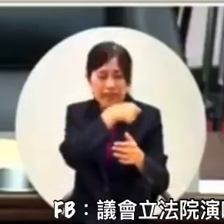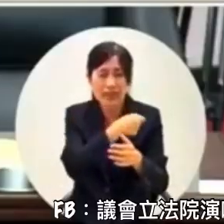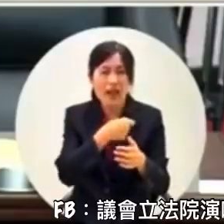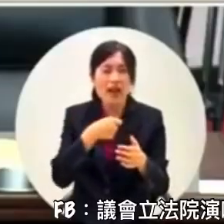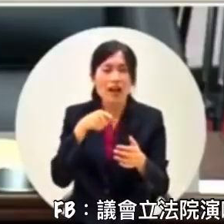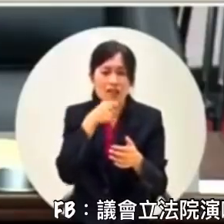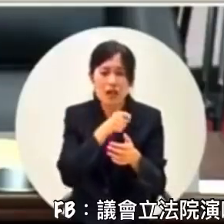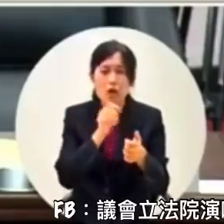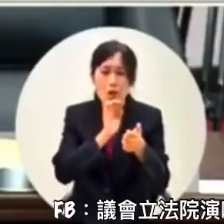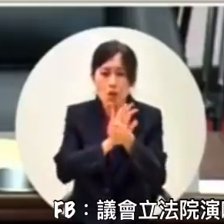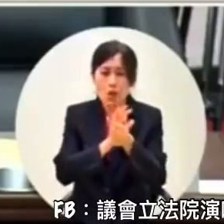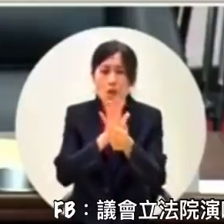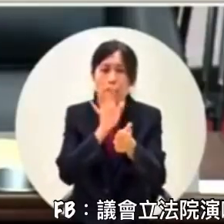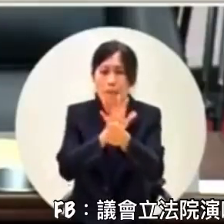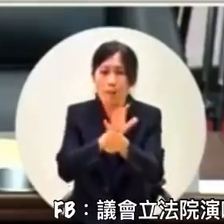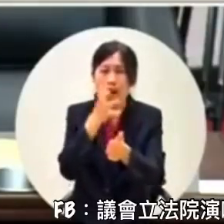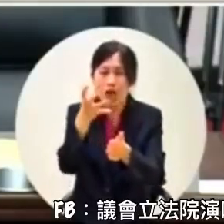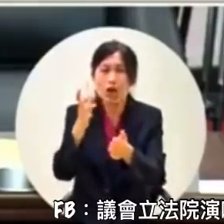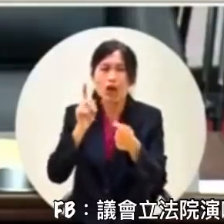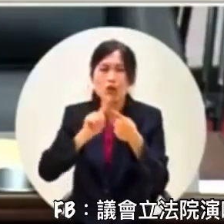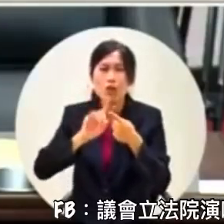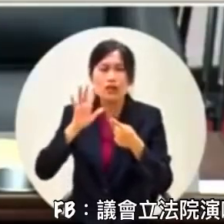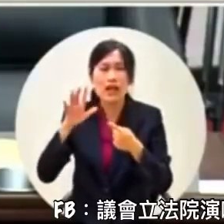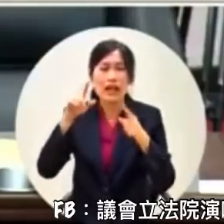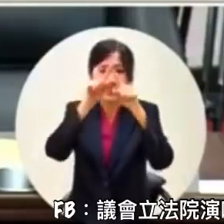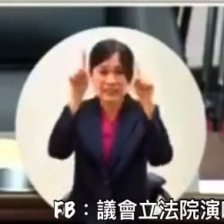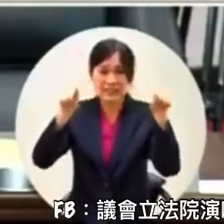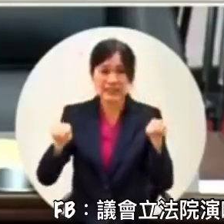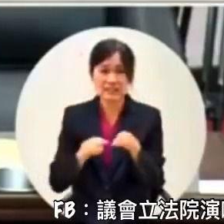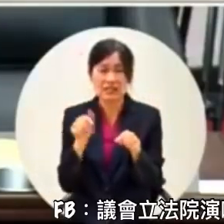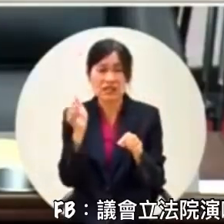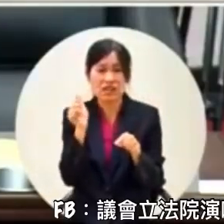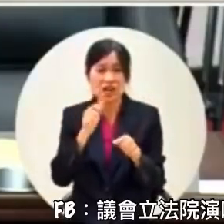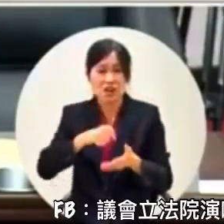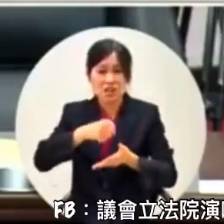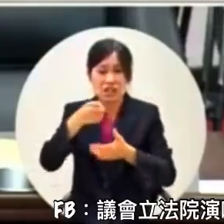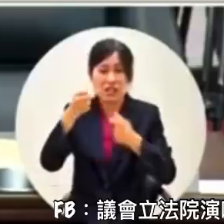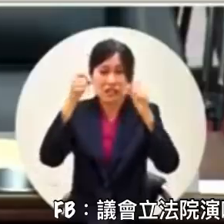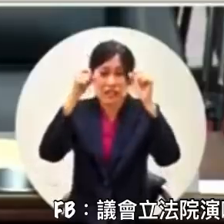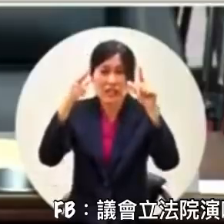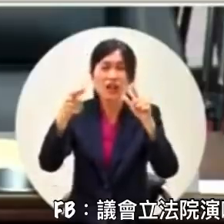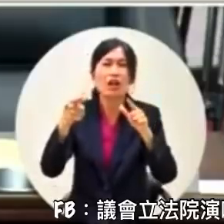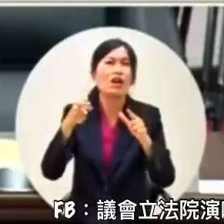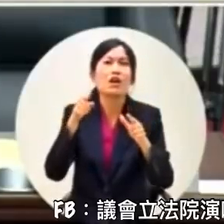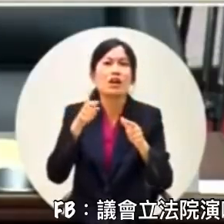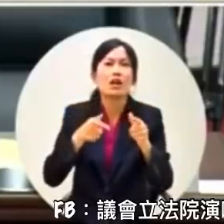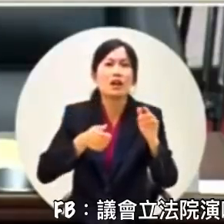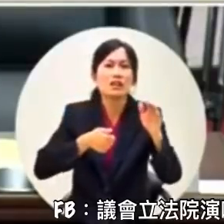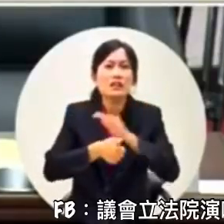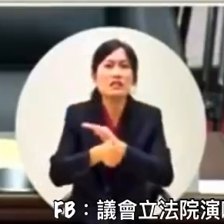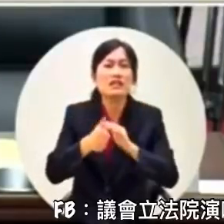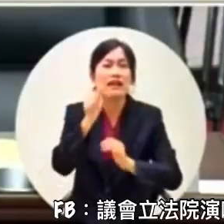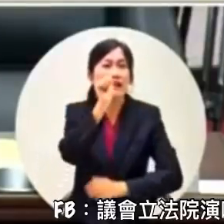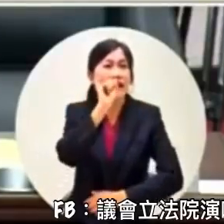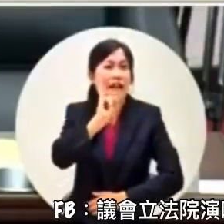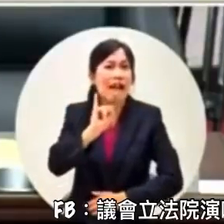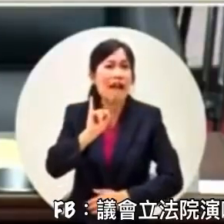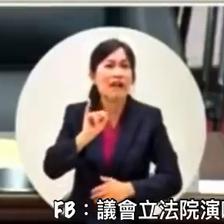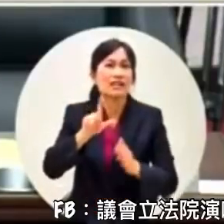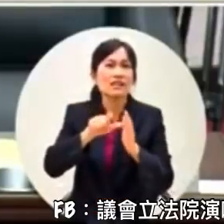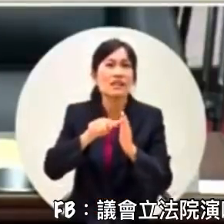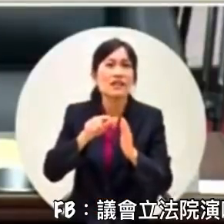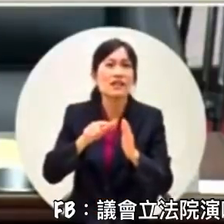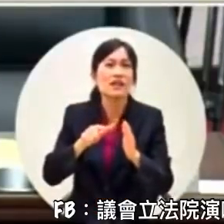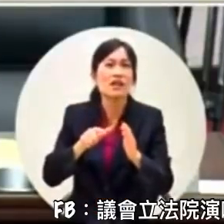这个机会，但也不要忘了张忠谋曾经提醒过吼，进入 AI 时代，人力需求大降低，价降低吼，